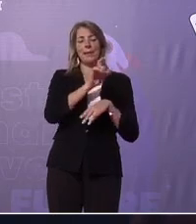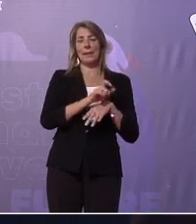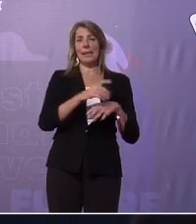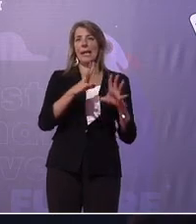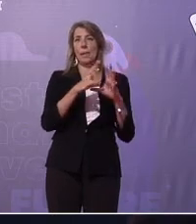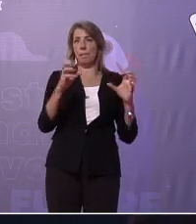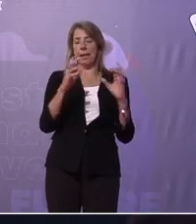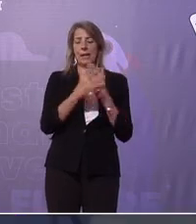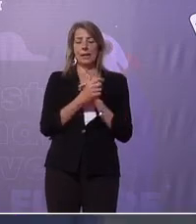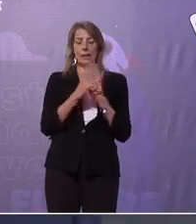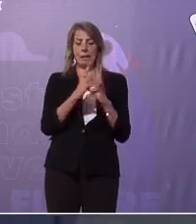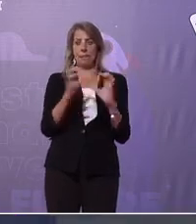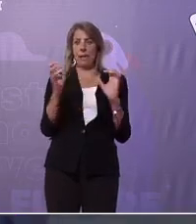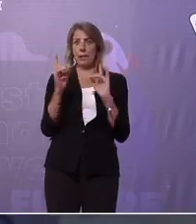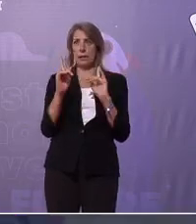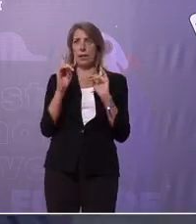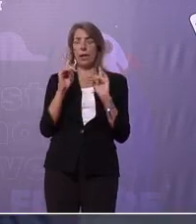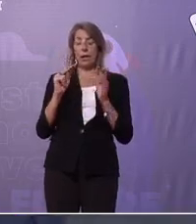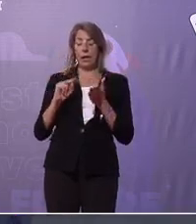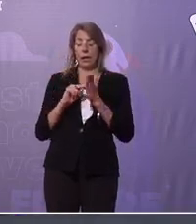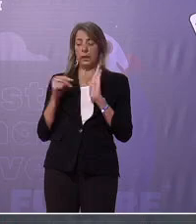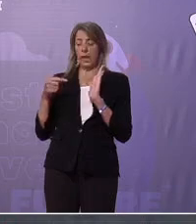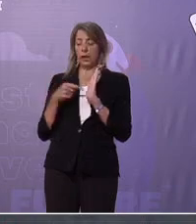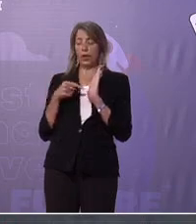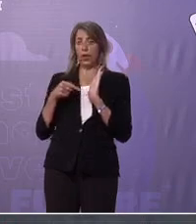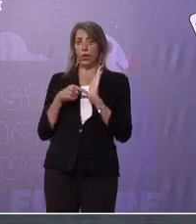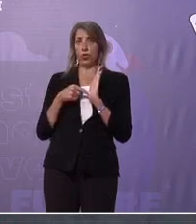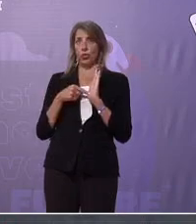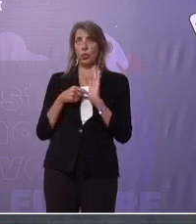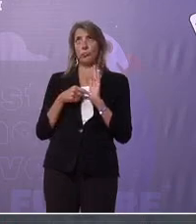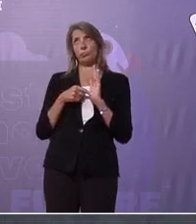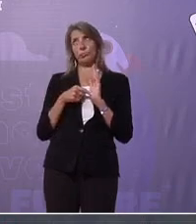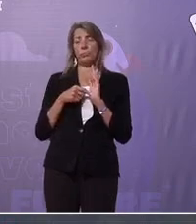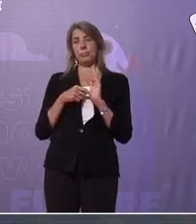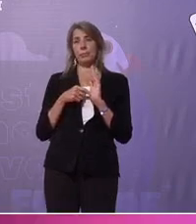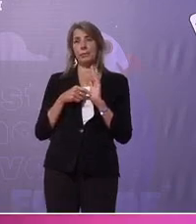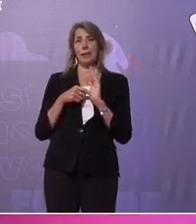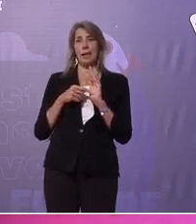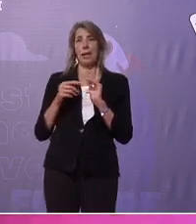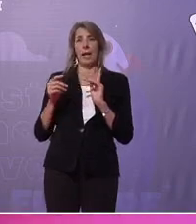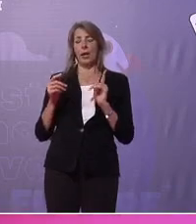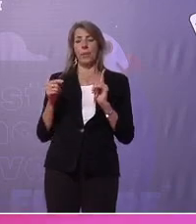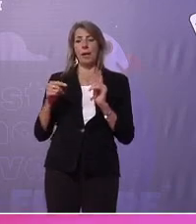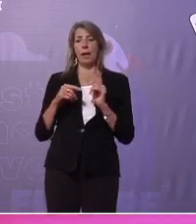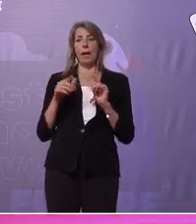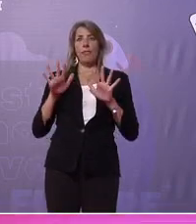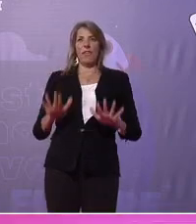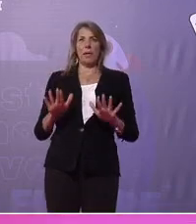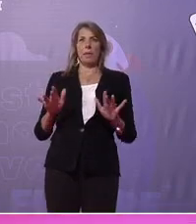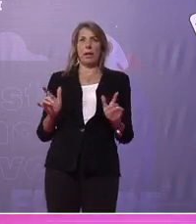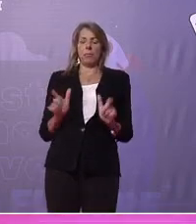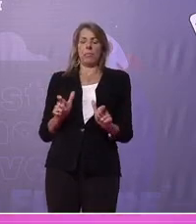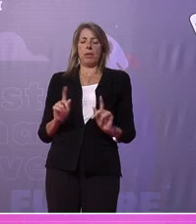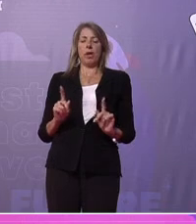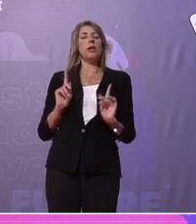l'utilizzazione e comprendere che le tecnologie l'ondata tecnologica che non può essere arrestata ma deve essere presa gestita e